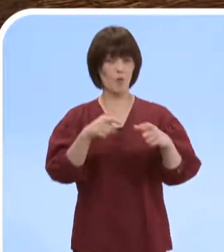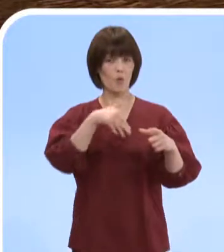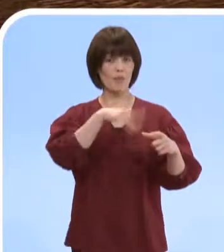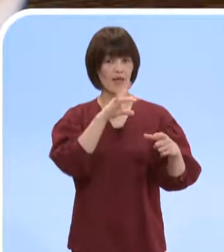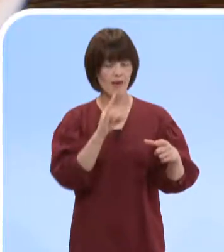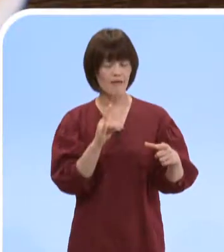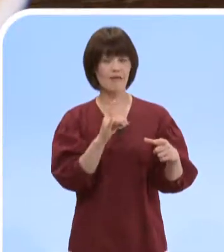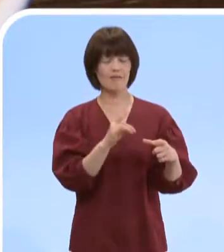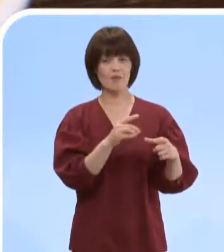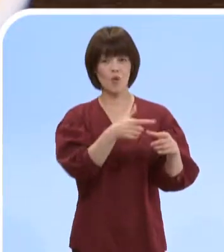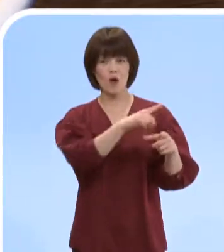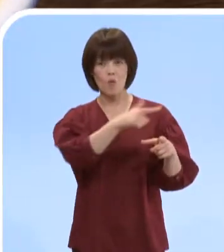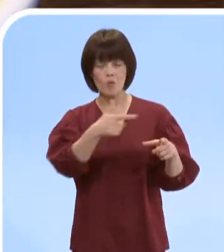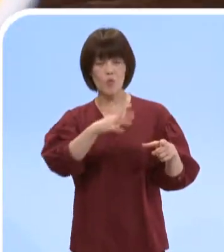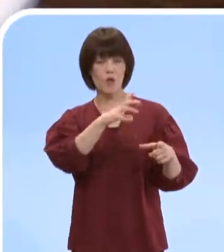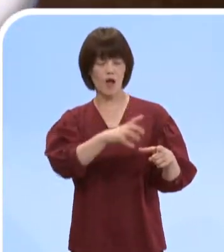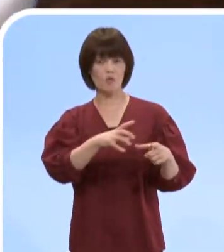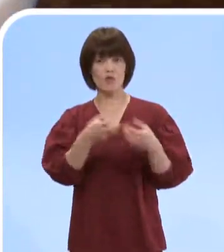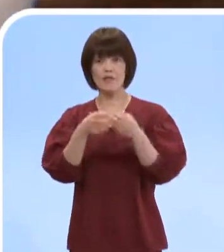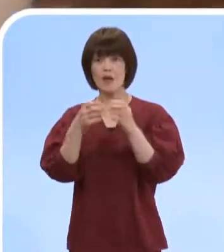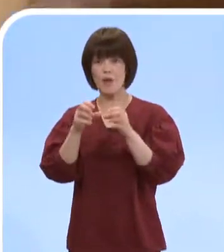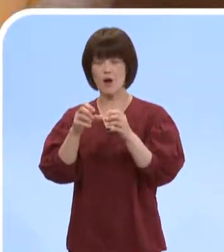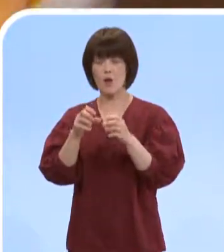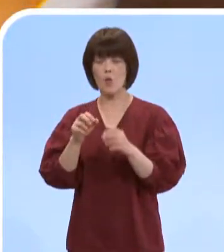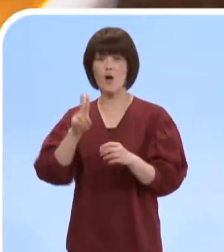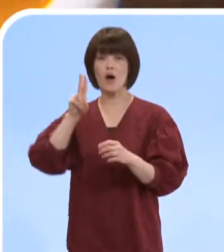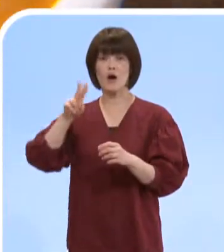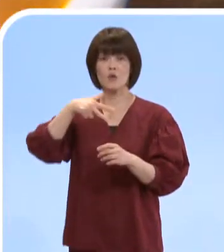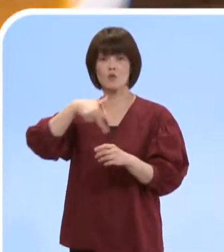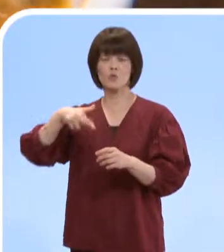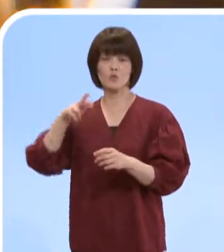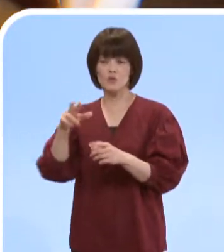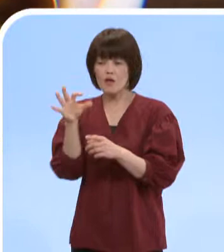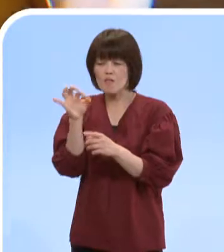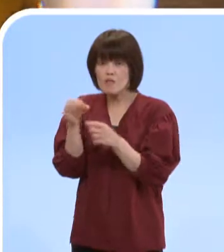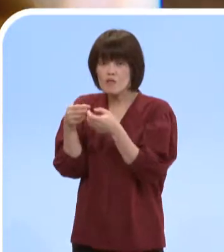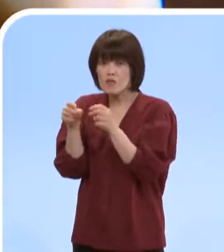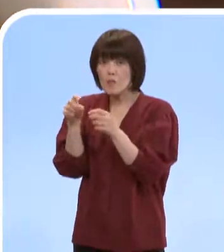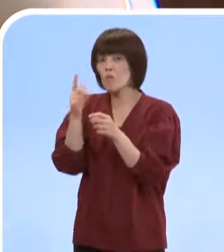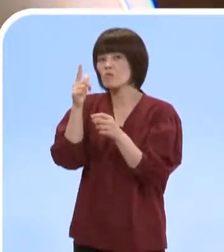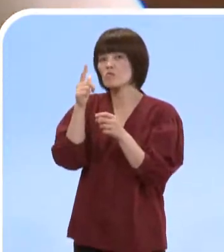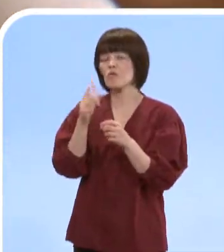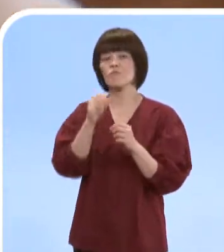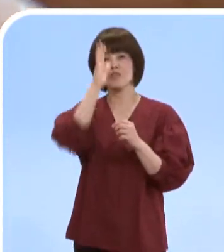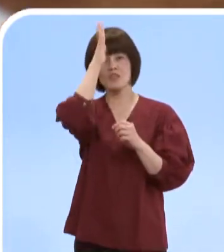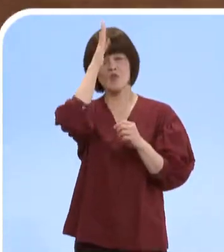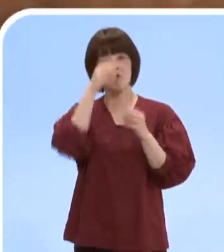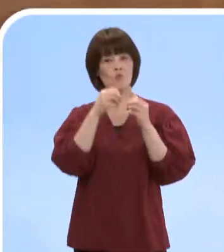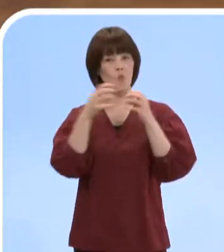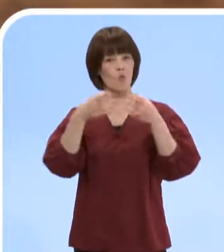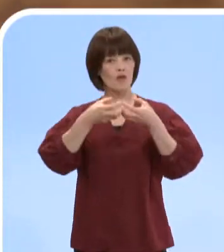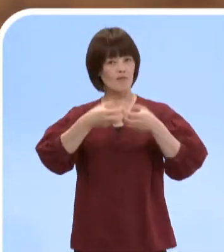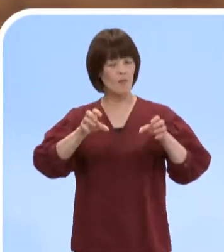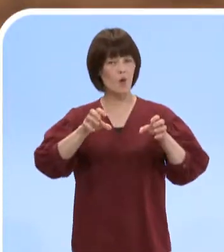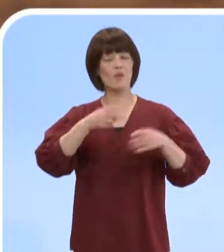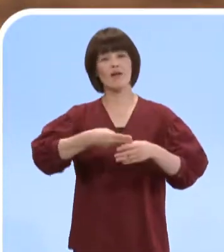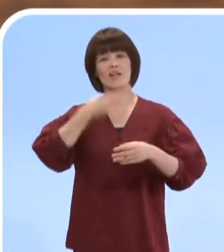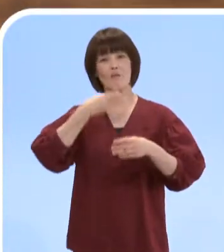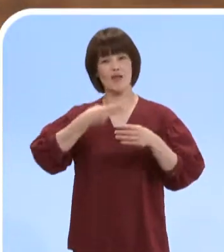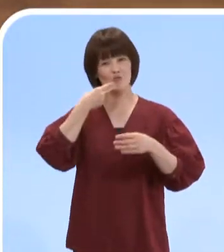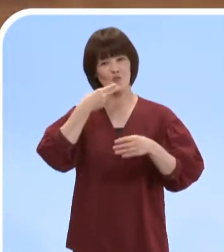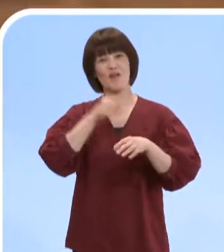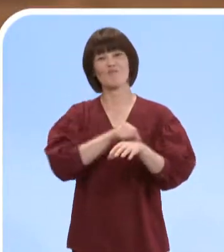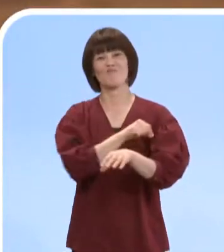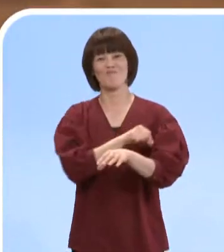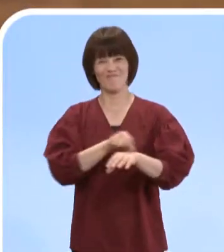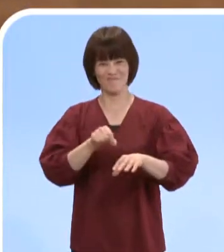な薬味がある中でも卵はうずらじゃなく大きな鶏のものを使うんです。これも伊豆市サラ